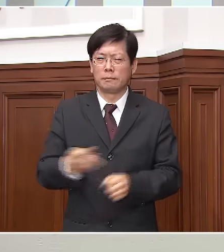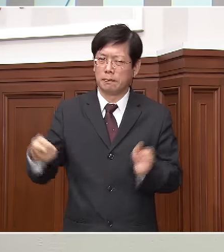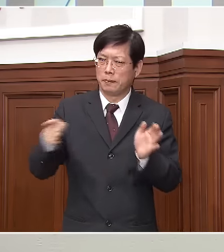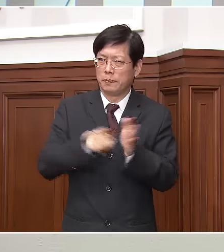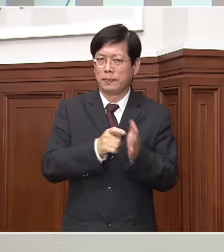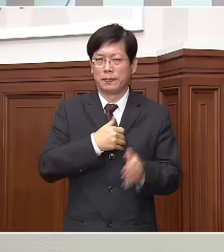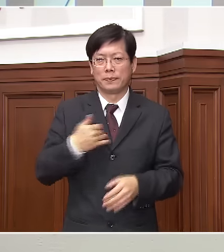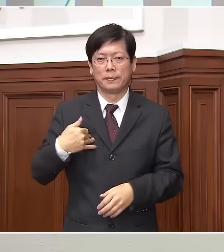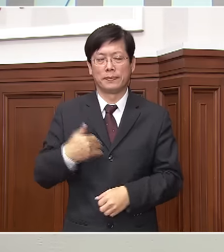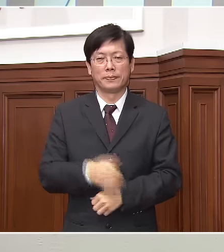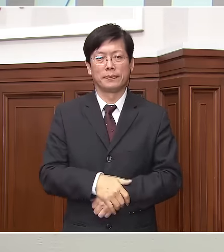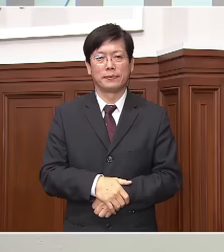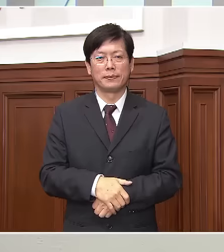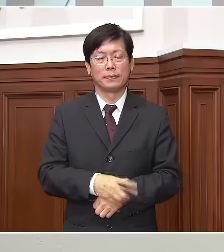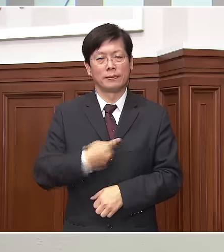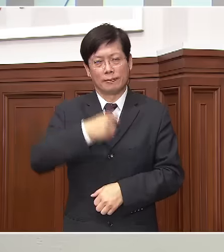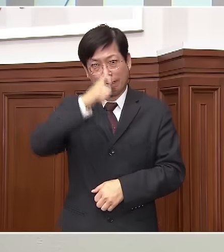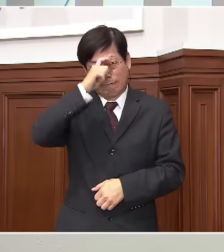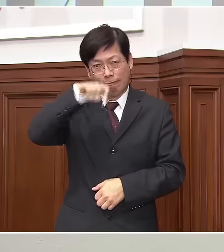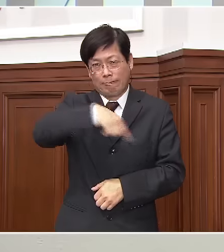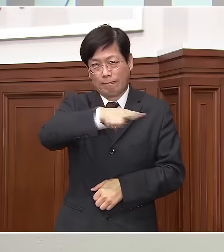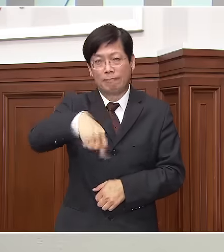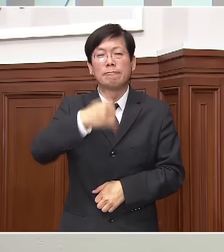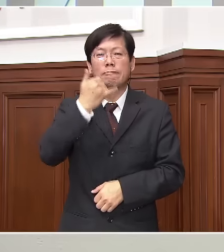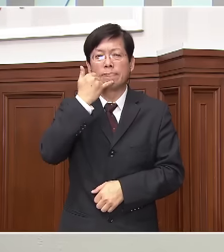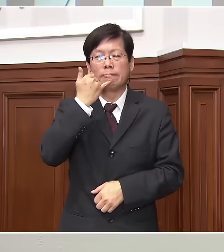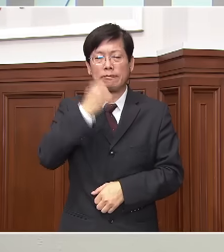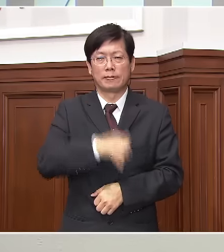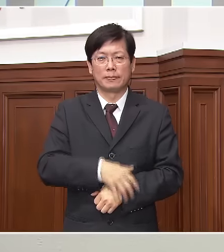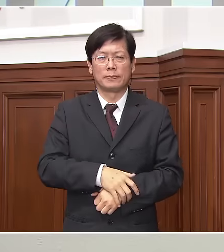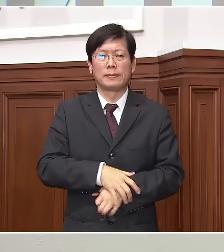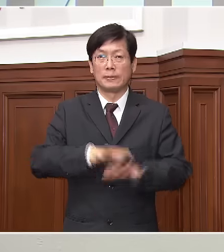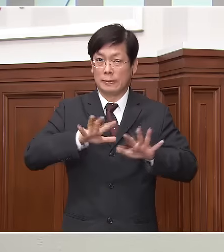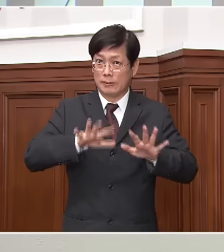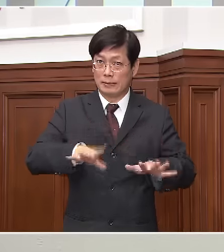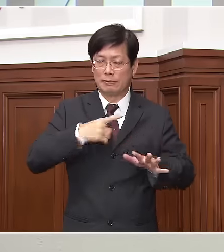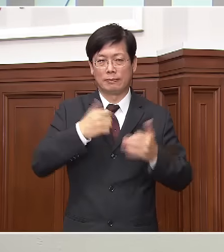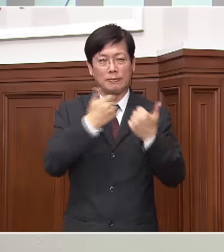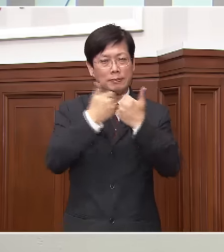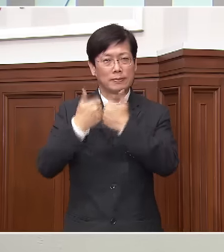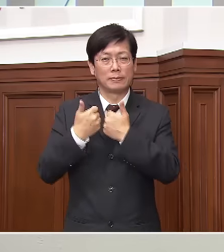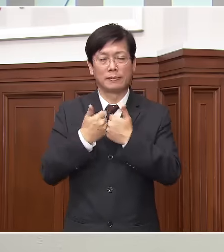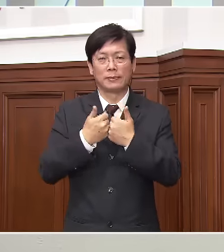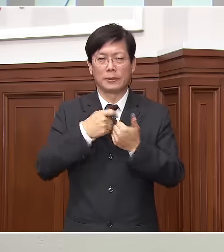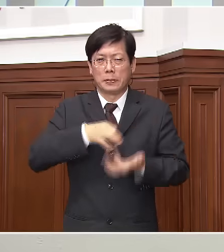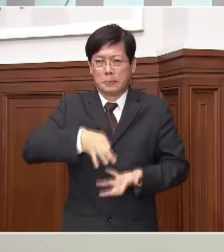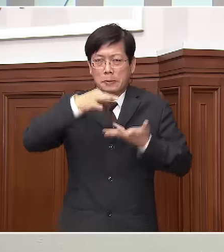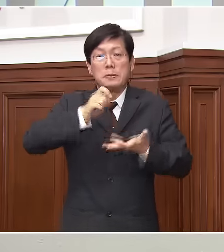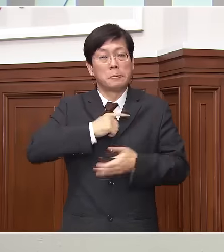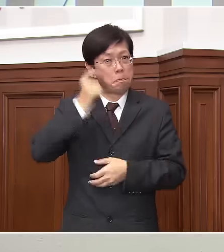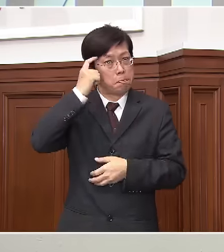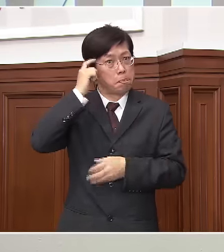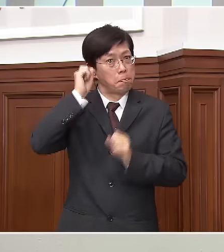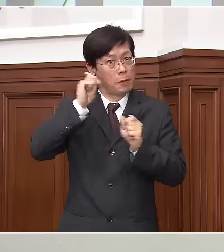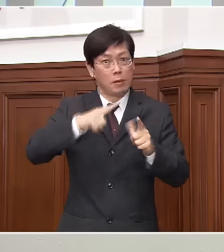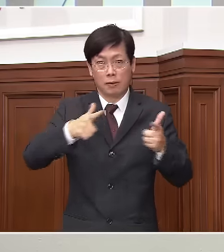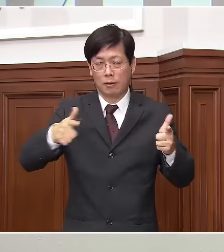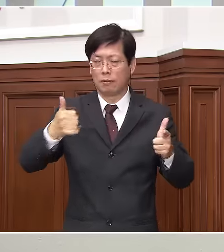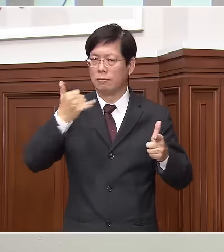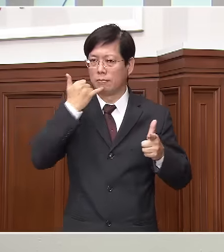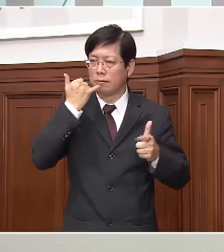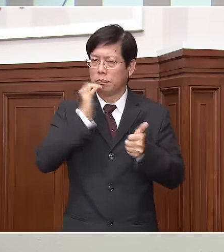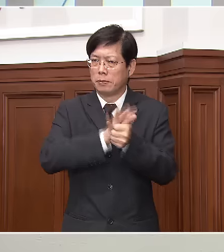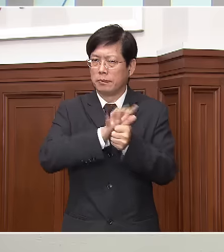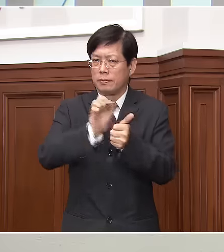制度。我很期待各位能够透过今天的会议提出宝贵的意见，让这个制